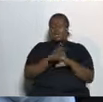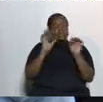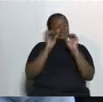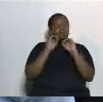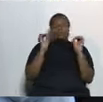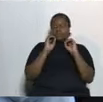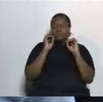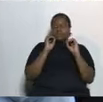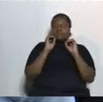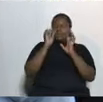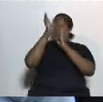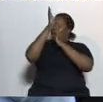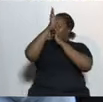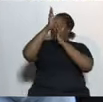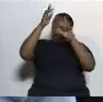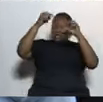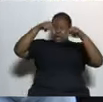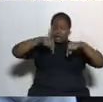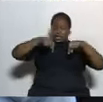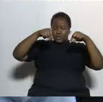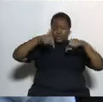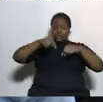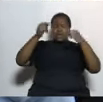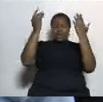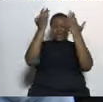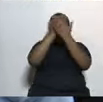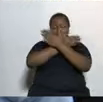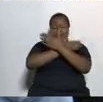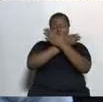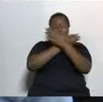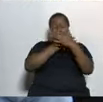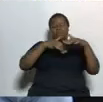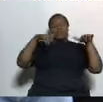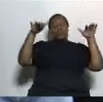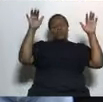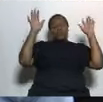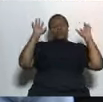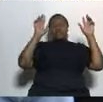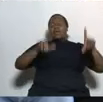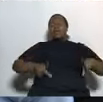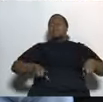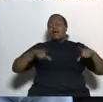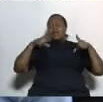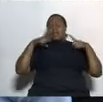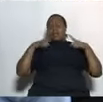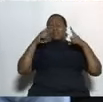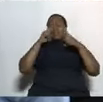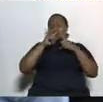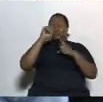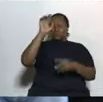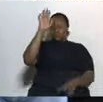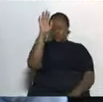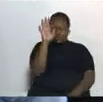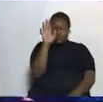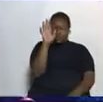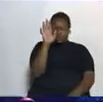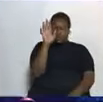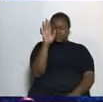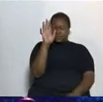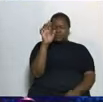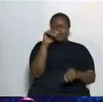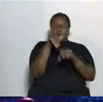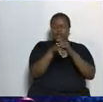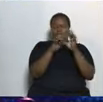kudanganywa. Father, tonight, Baba, usiku wa leo, we surrender our lives to you. Tumeachilia maisha yetu kwako.